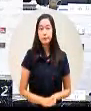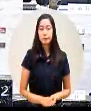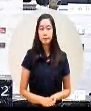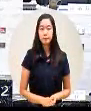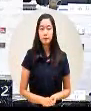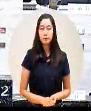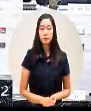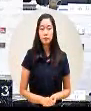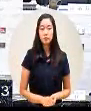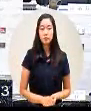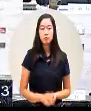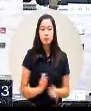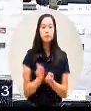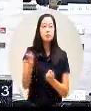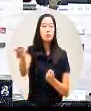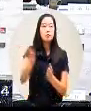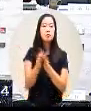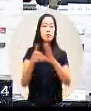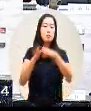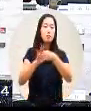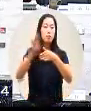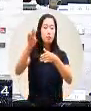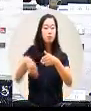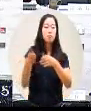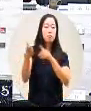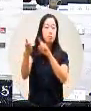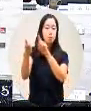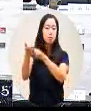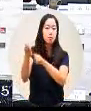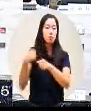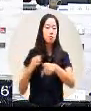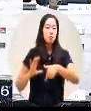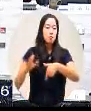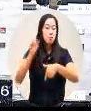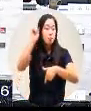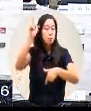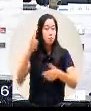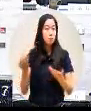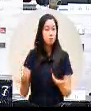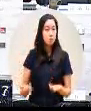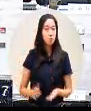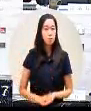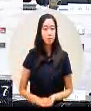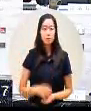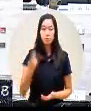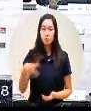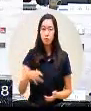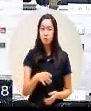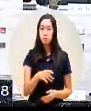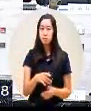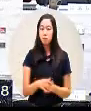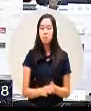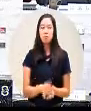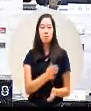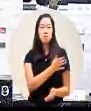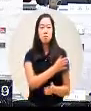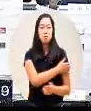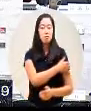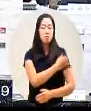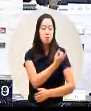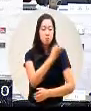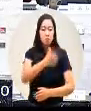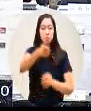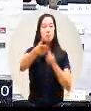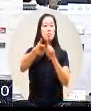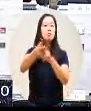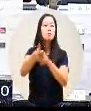啊，拄啊，这个刘大老师，伊较伟大，啊，佮咱市长天生的款人，